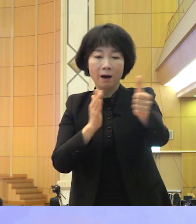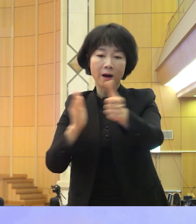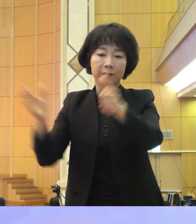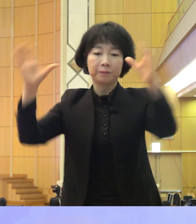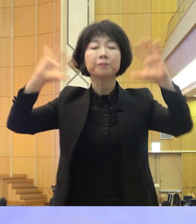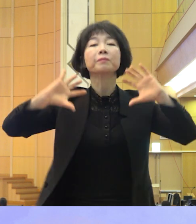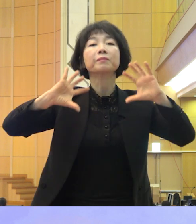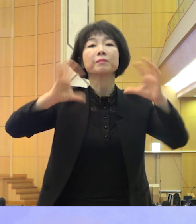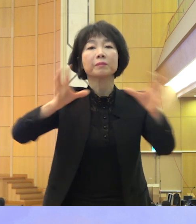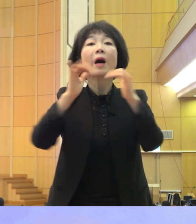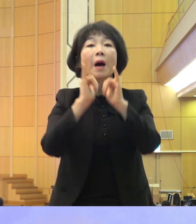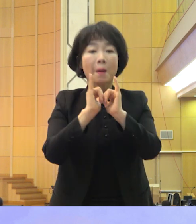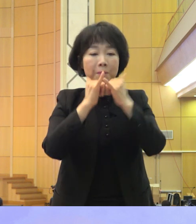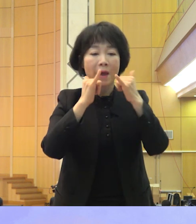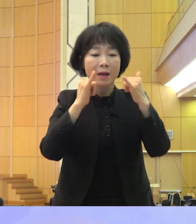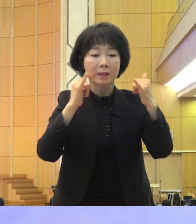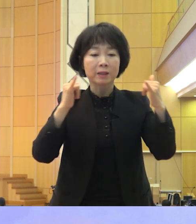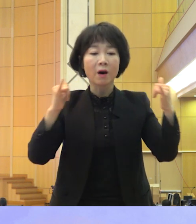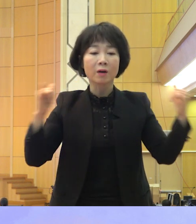따라갑시다.